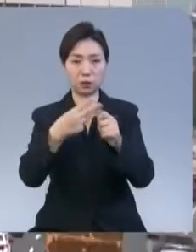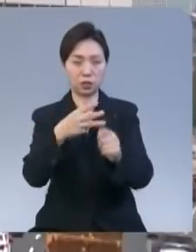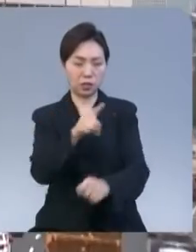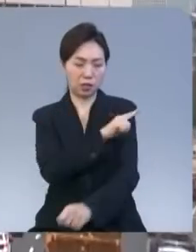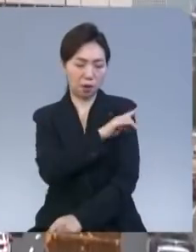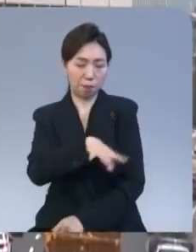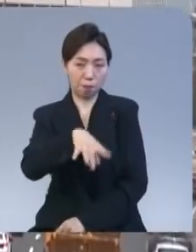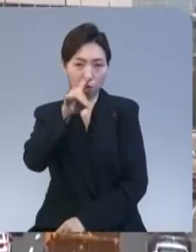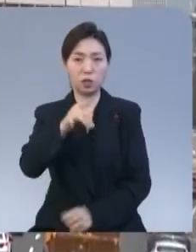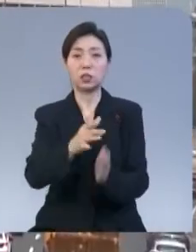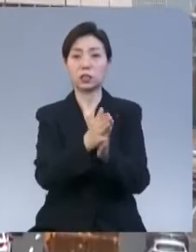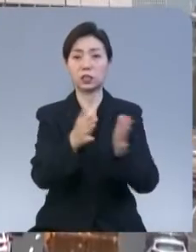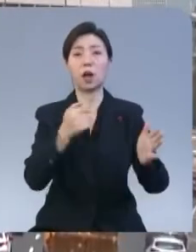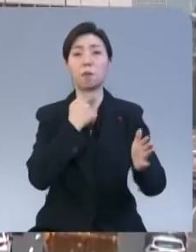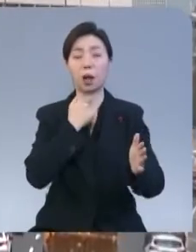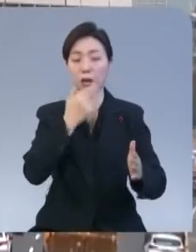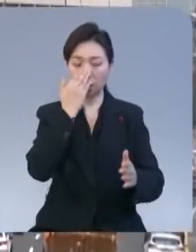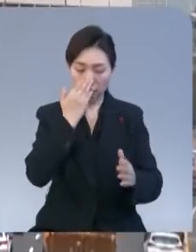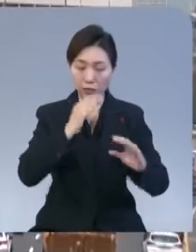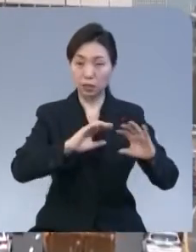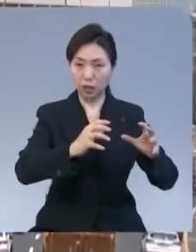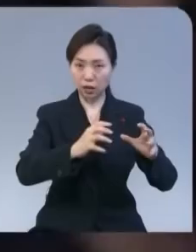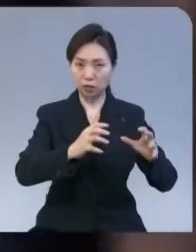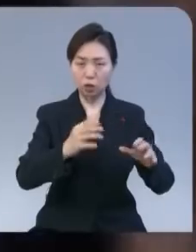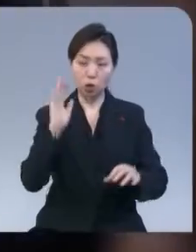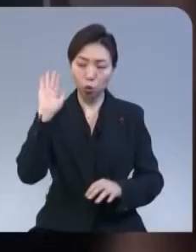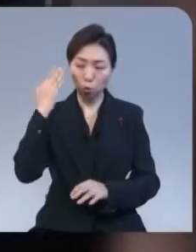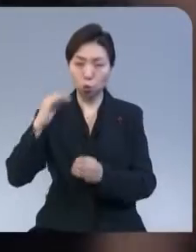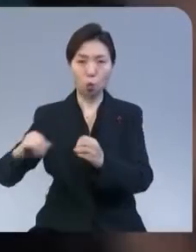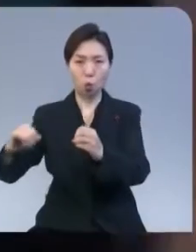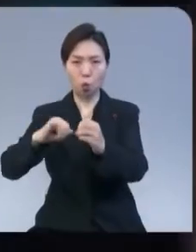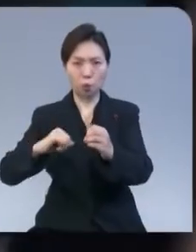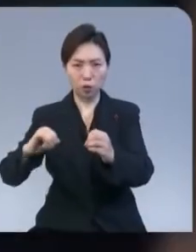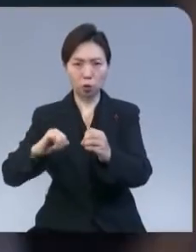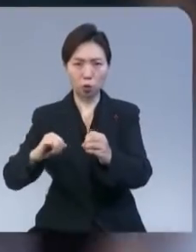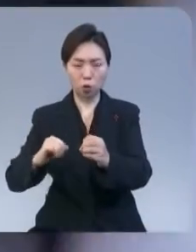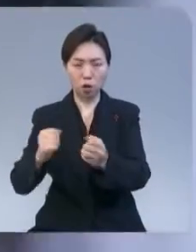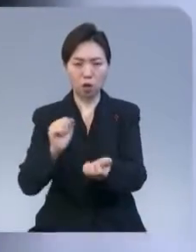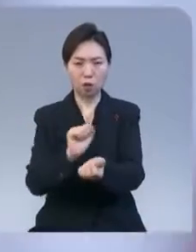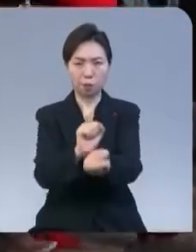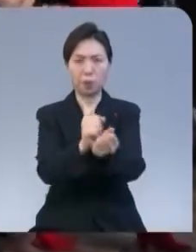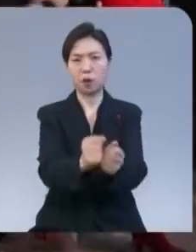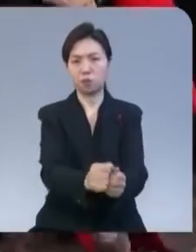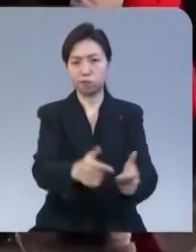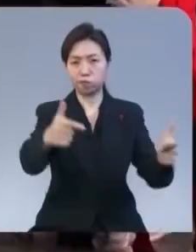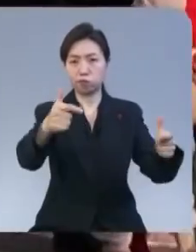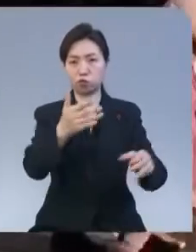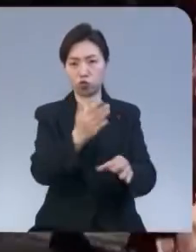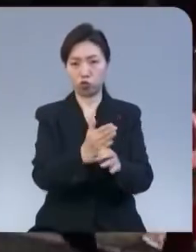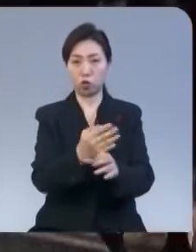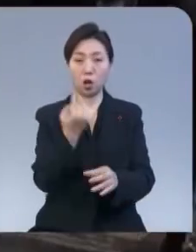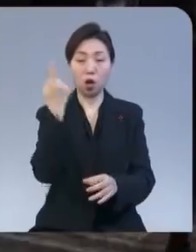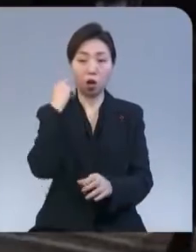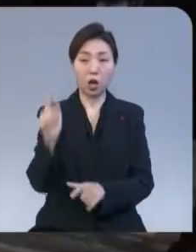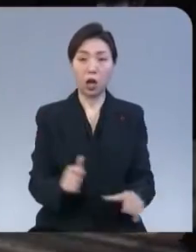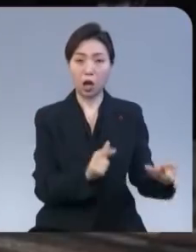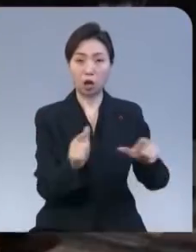이스라엘은 최근 오미크론 변이 여파로 확진자 수가 급증하고 있습니다. 어제 하루 신규 확진자 수는